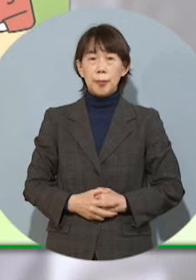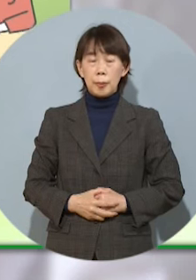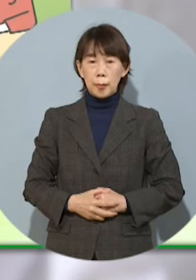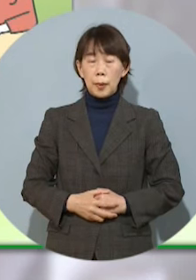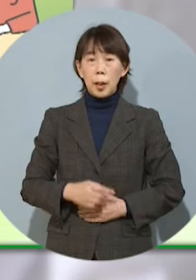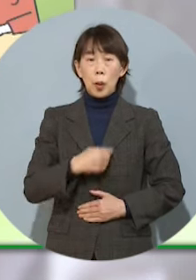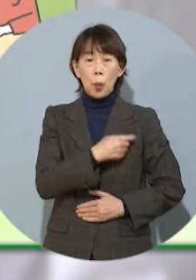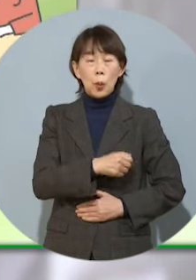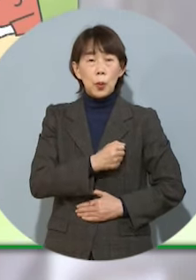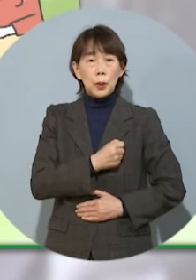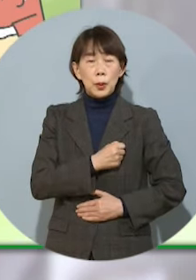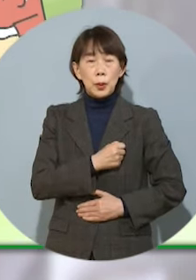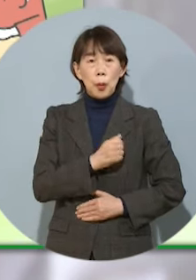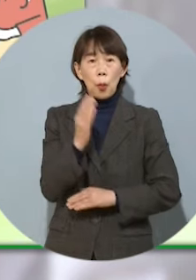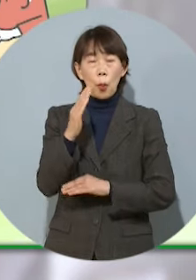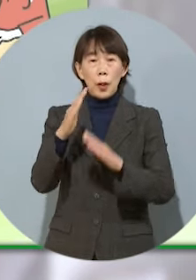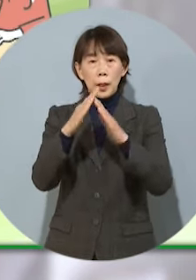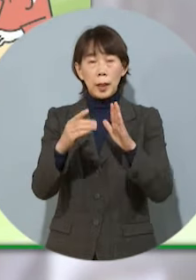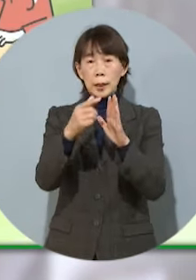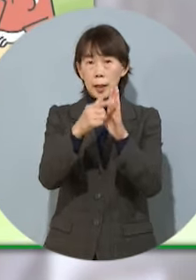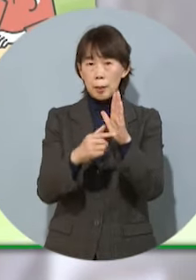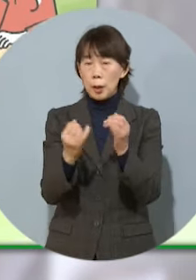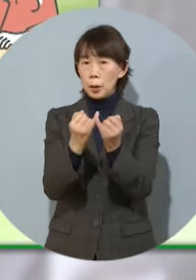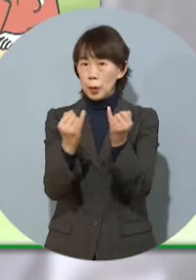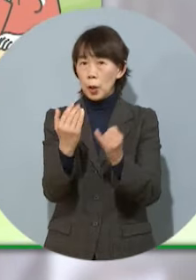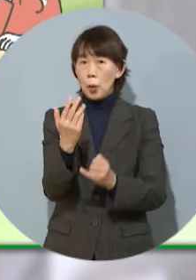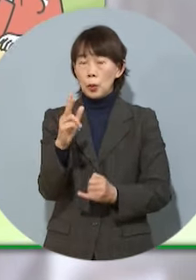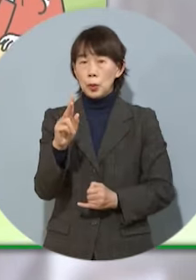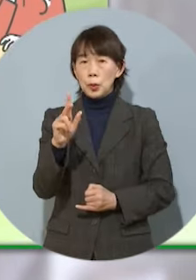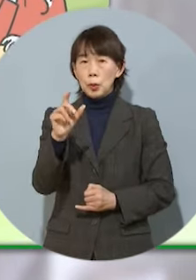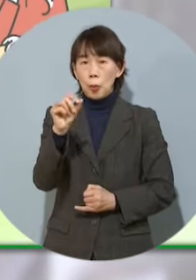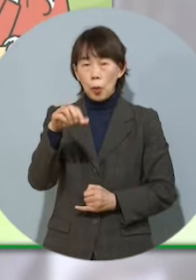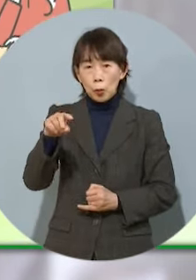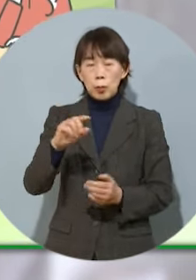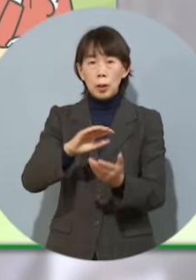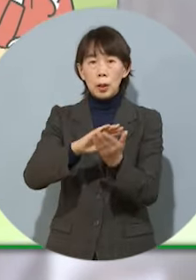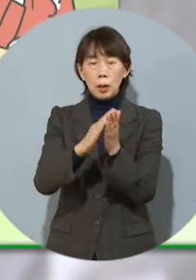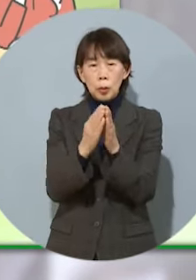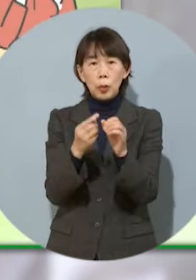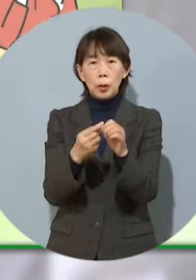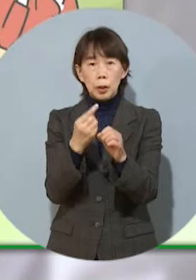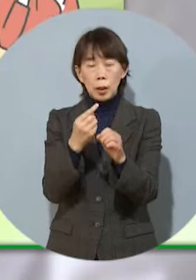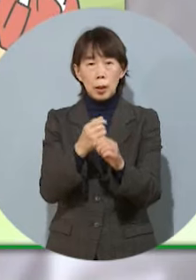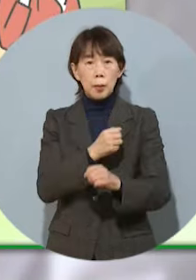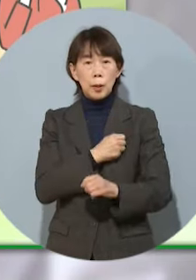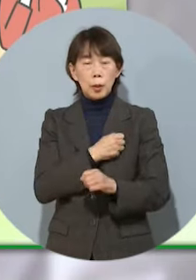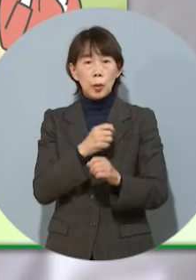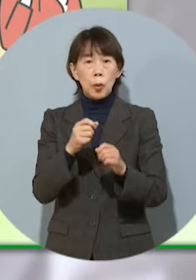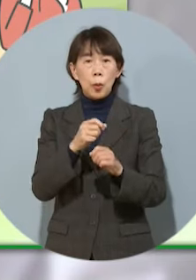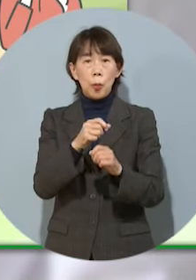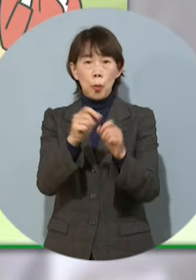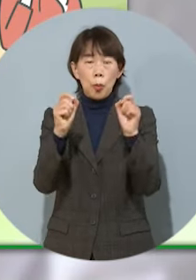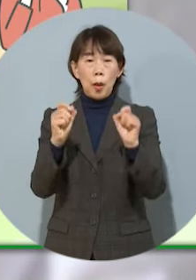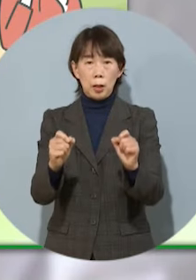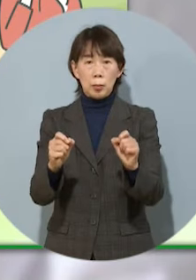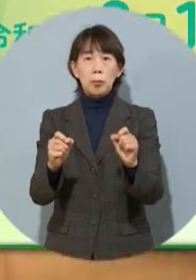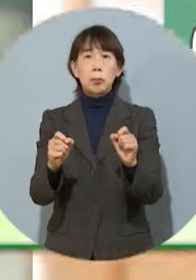心と命の講演会、女性のホルモン変動に伴うメンタルヘルスの諸問